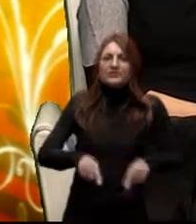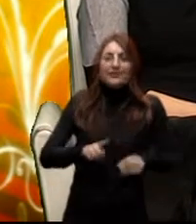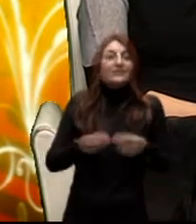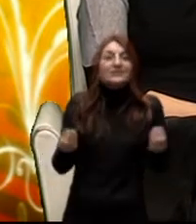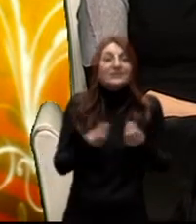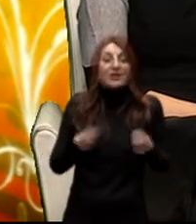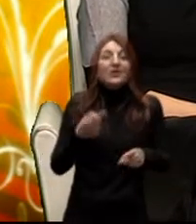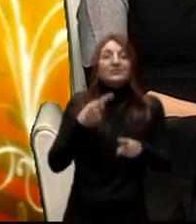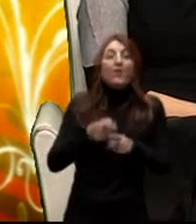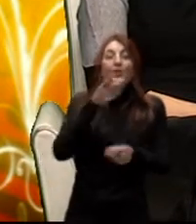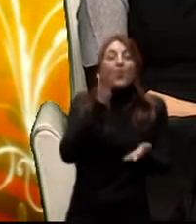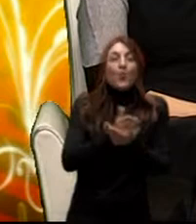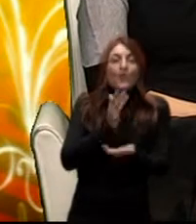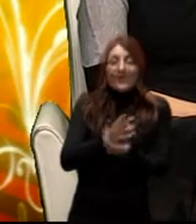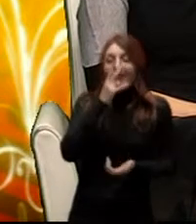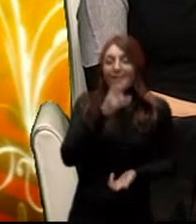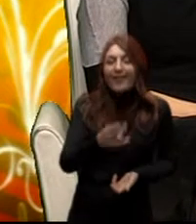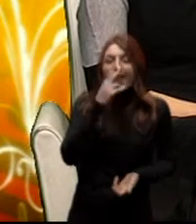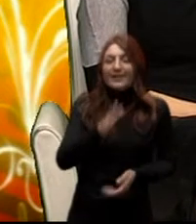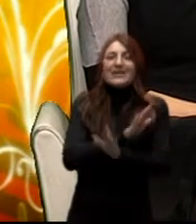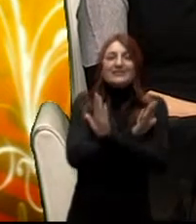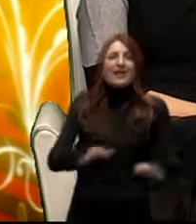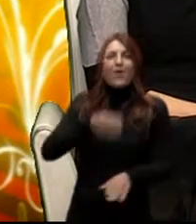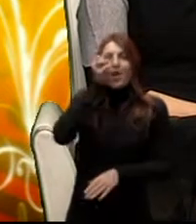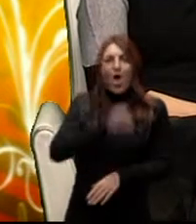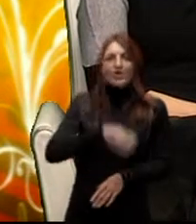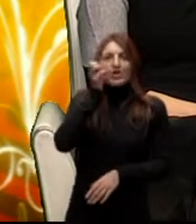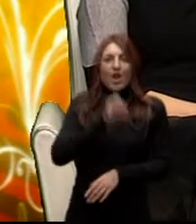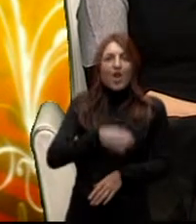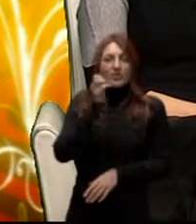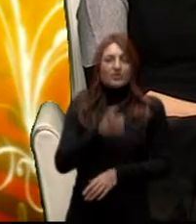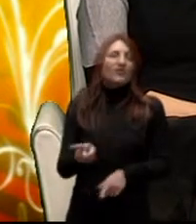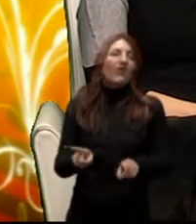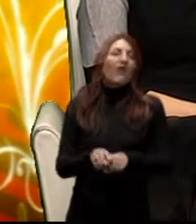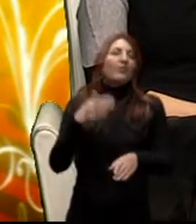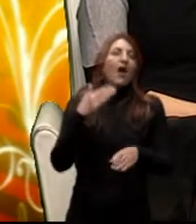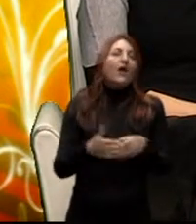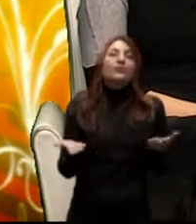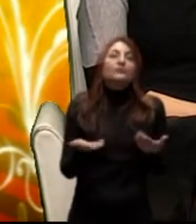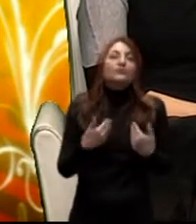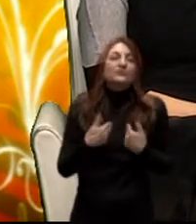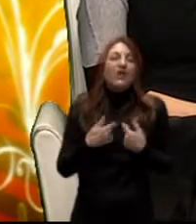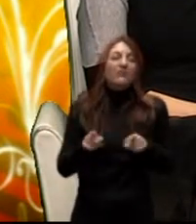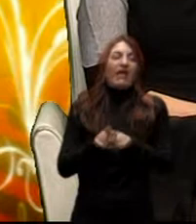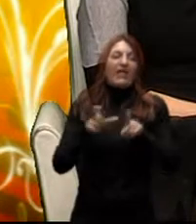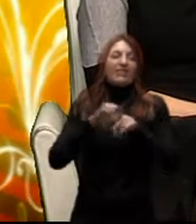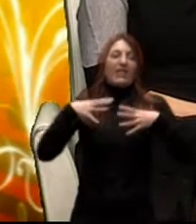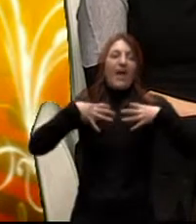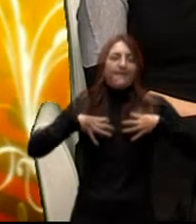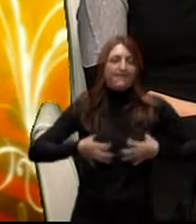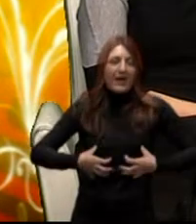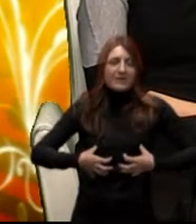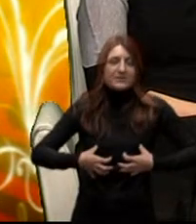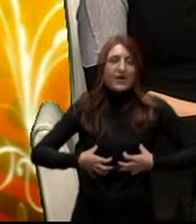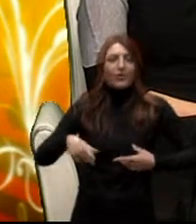što stalno se orijentiramo na to da će se loše stvari desiti, pa nas to odvede u depresiju ili u depresivnost. Onda